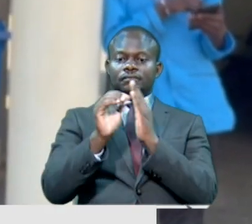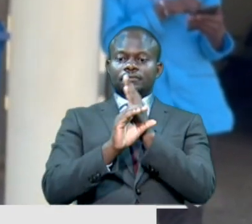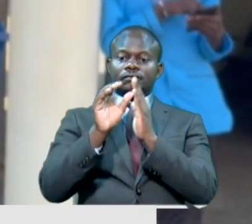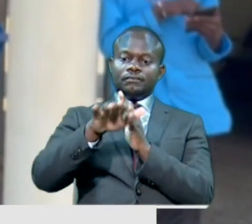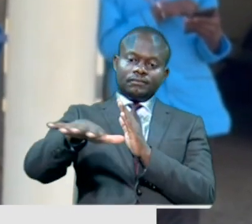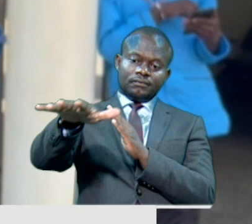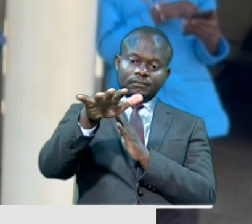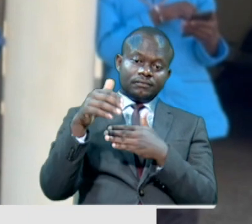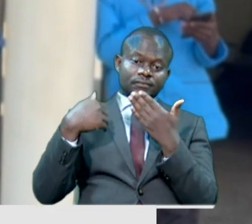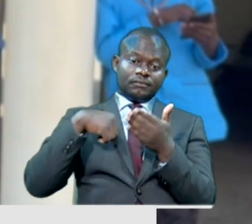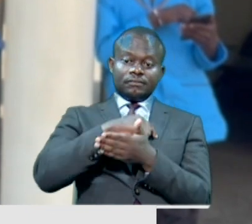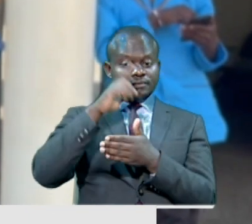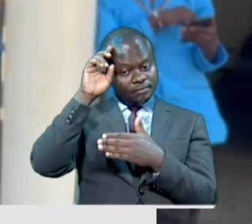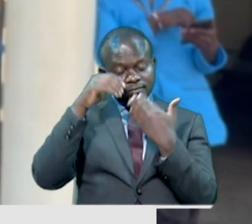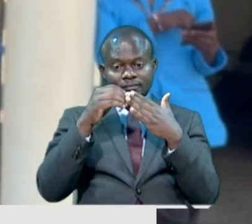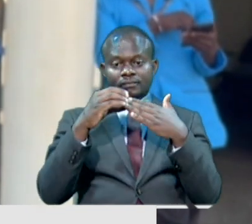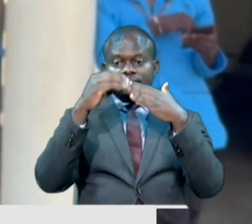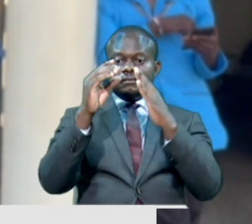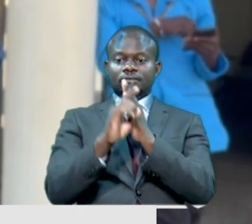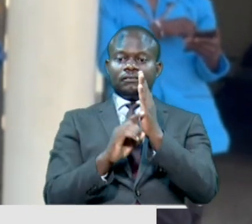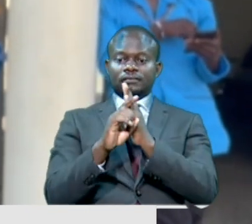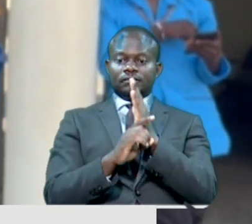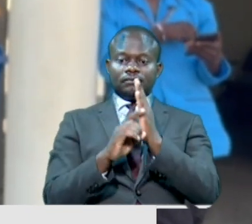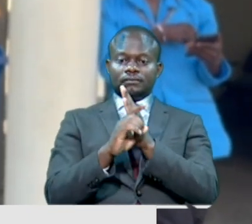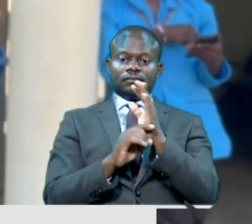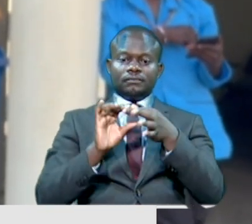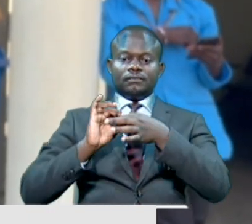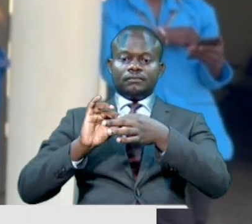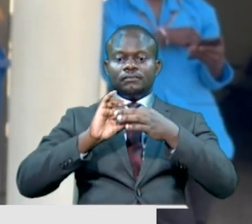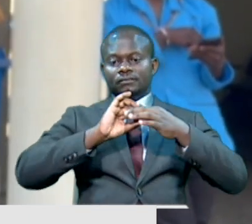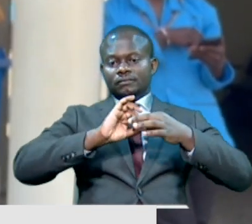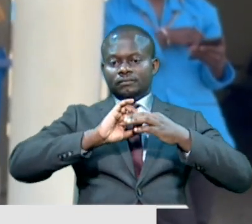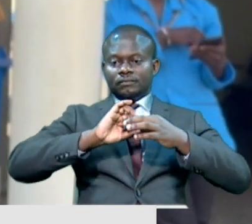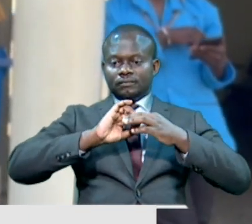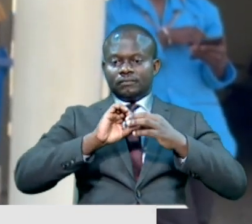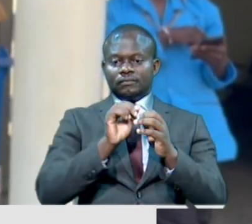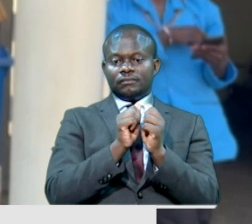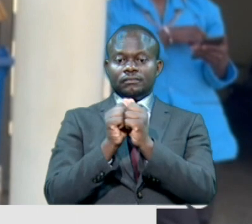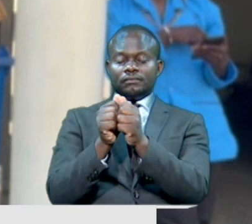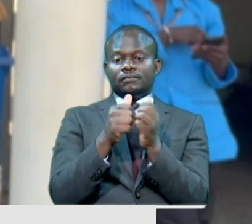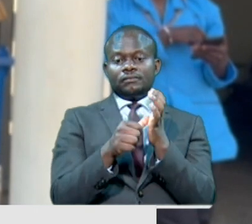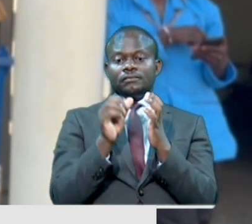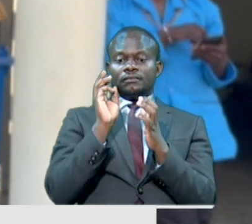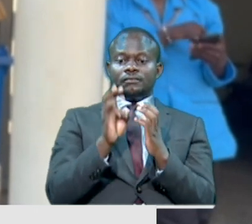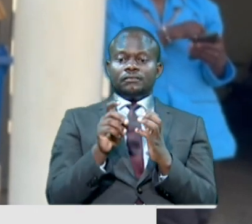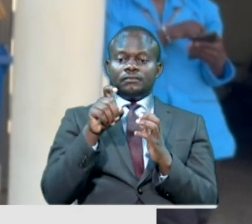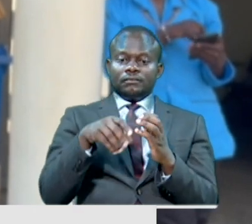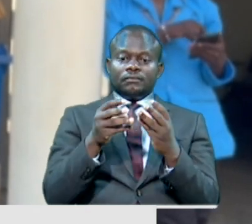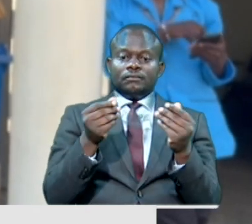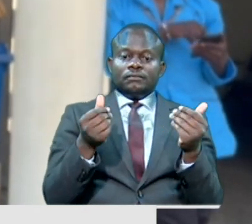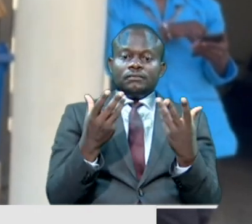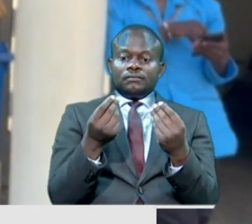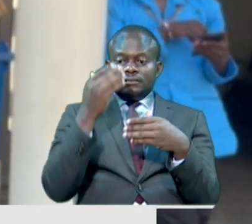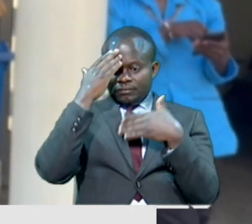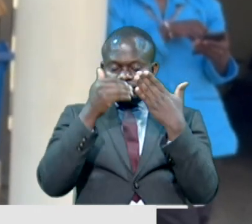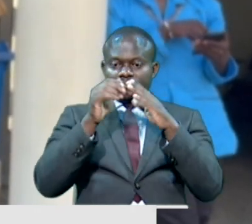twaho ntekereza ko n'ubuyobozi bw'akarere dufatanyije ni ikibazo gukemura byoroshye kuko